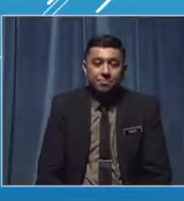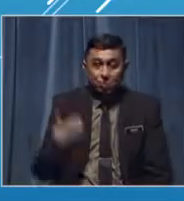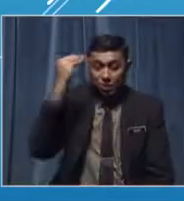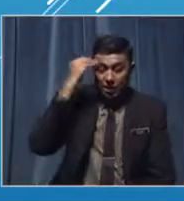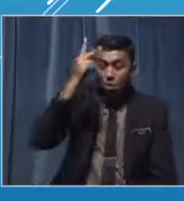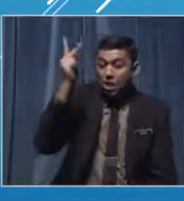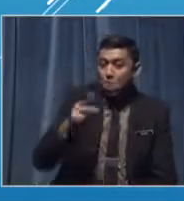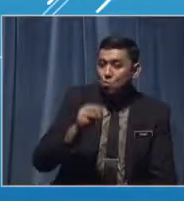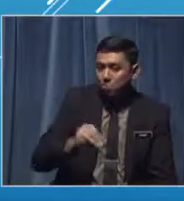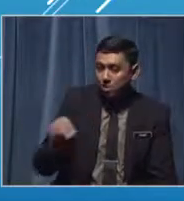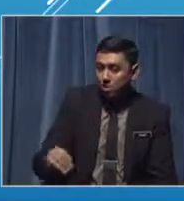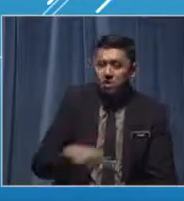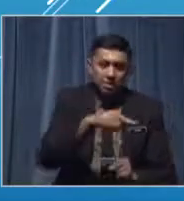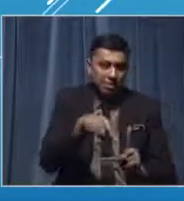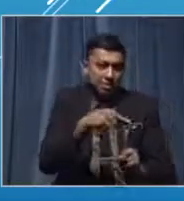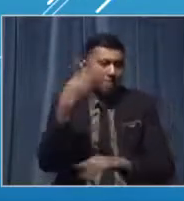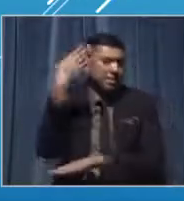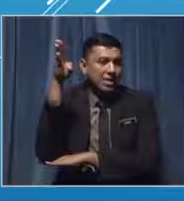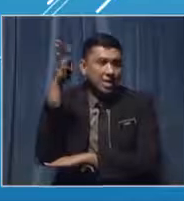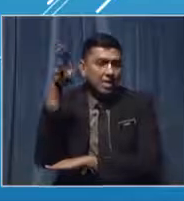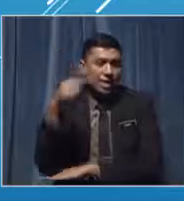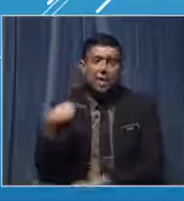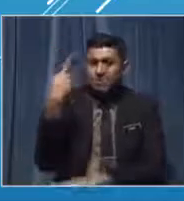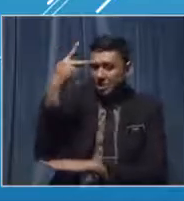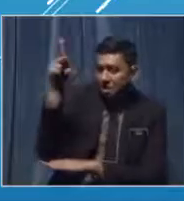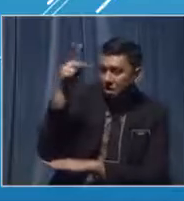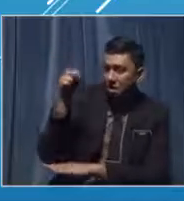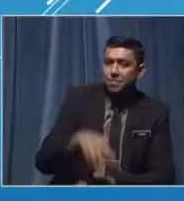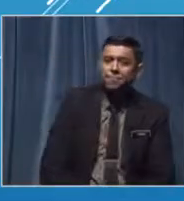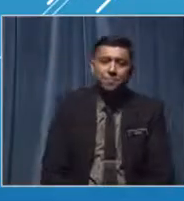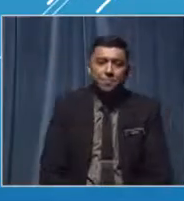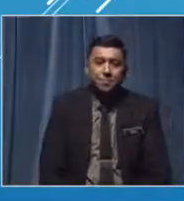Tahukah murid-murid bila bendera kita berkibar?